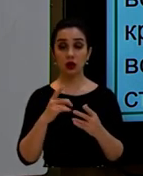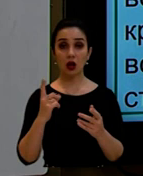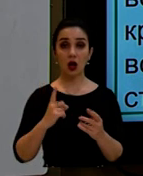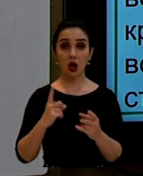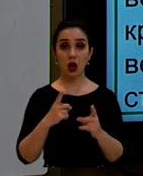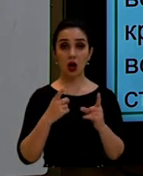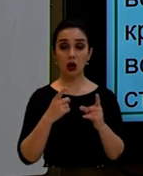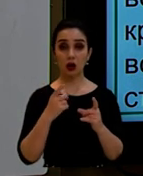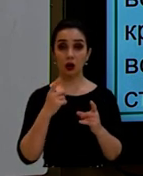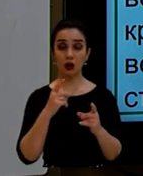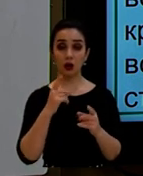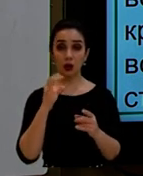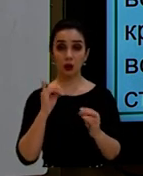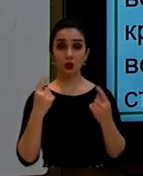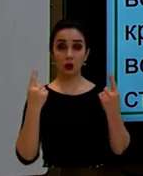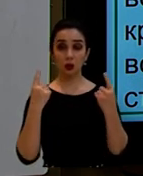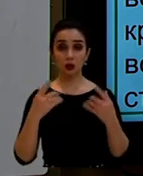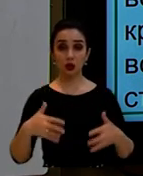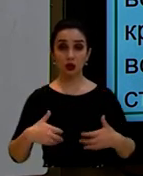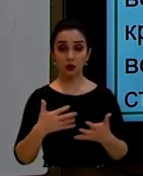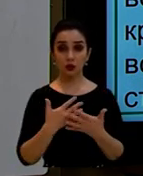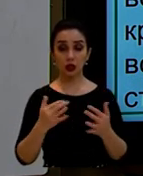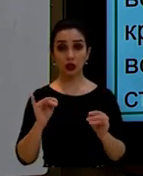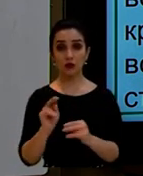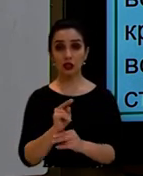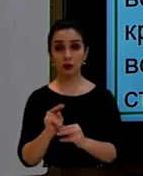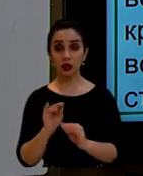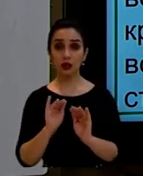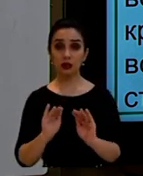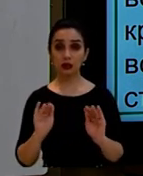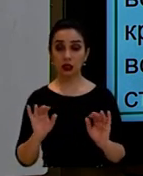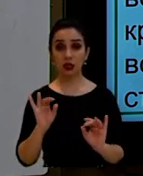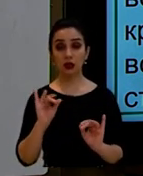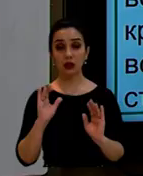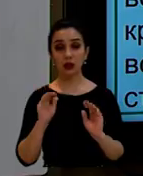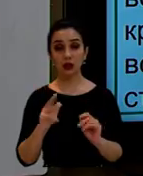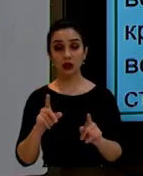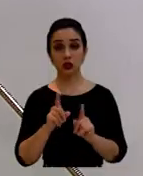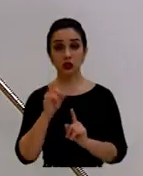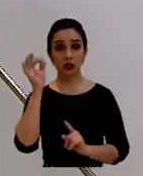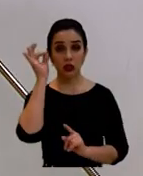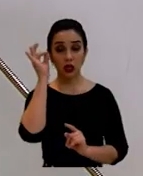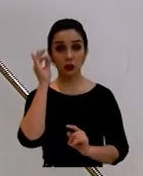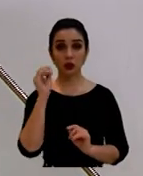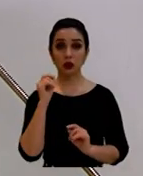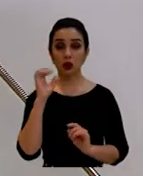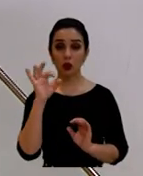охоты на крупных животных, воспитание детей, а также забота о